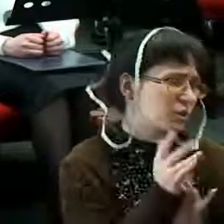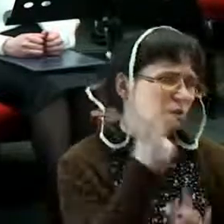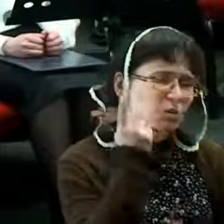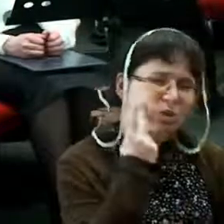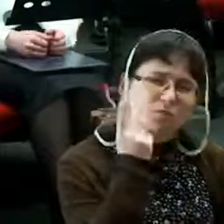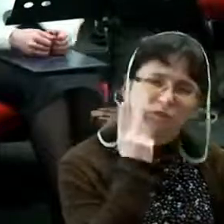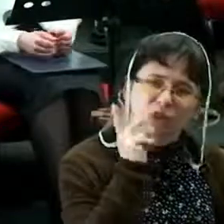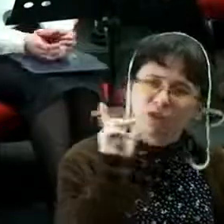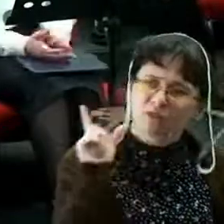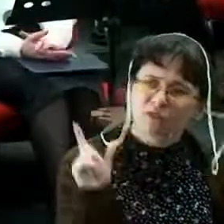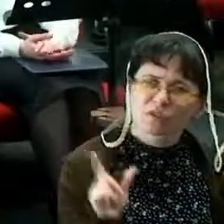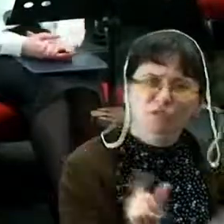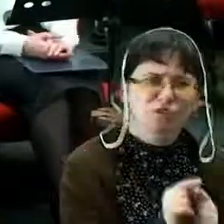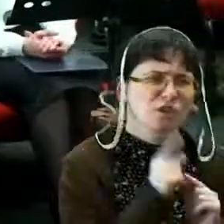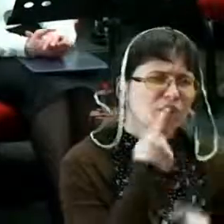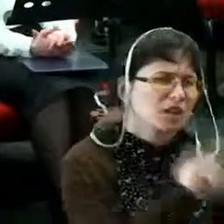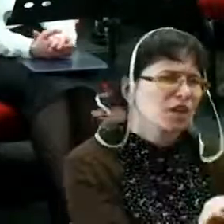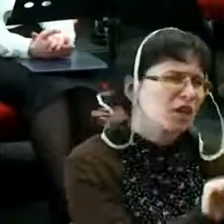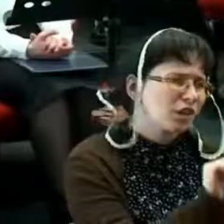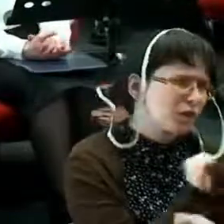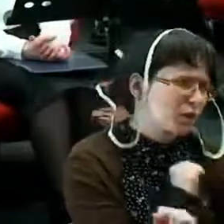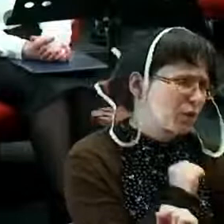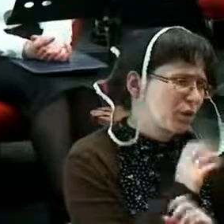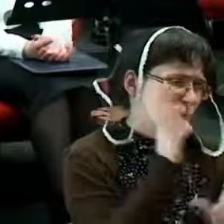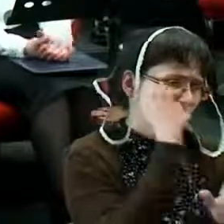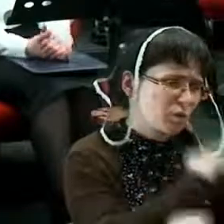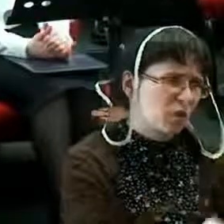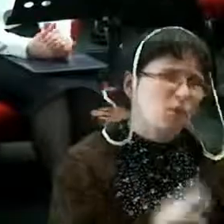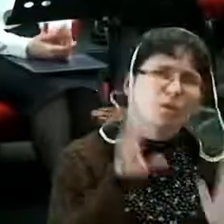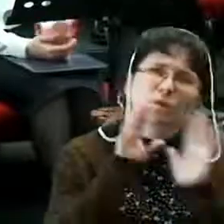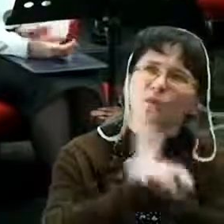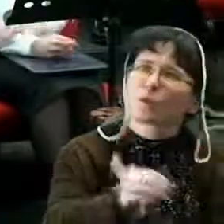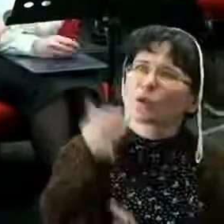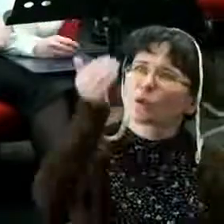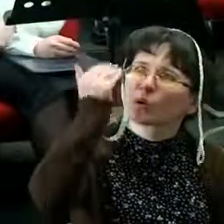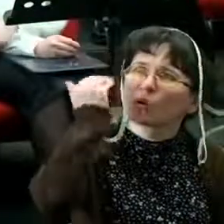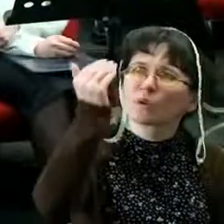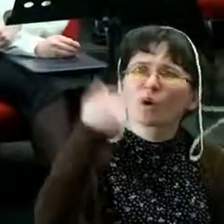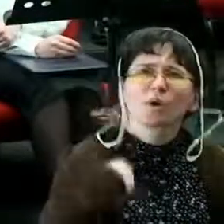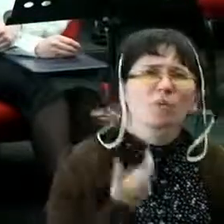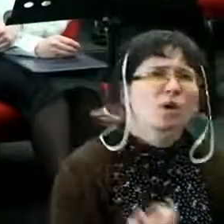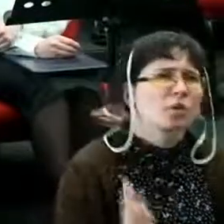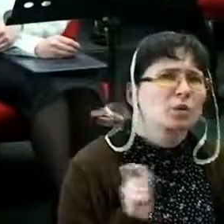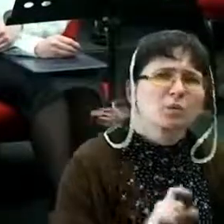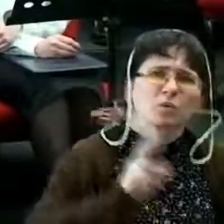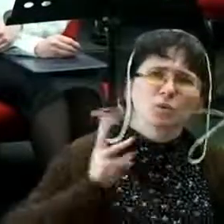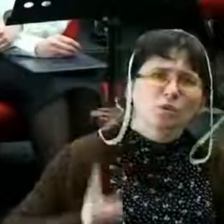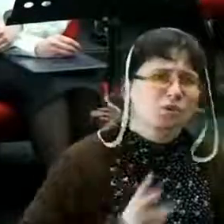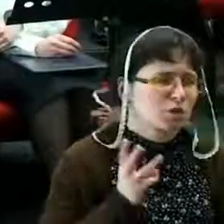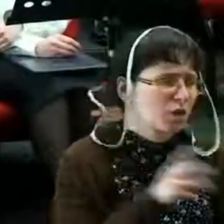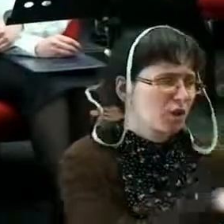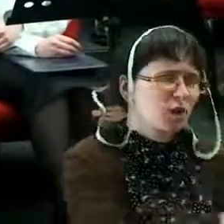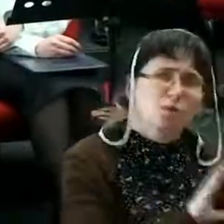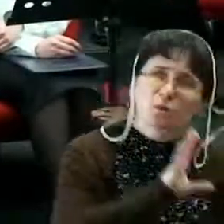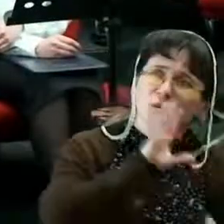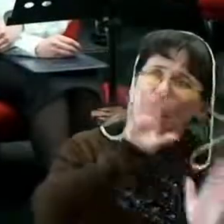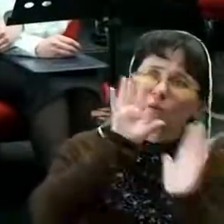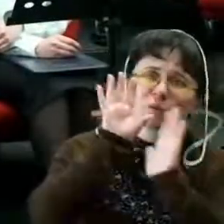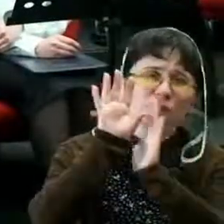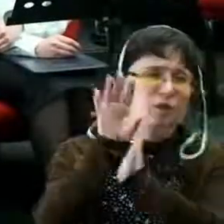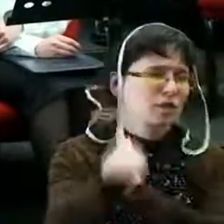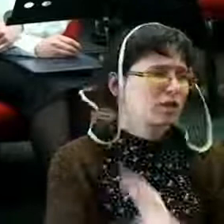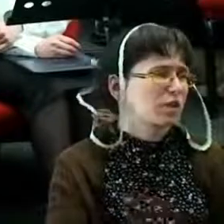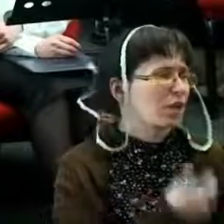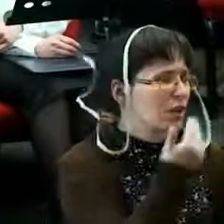твоє відпочине в мені. О, як я бажаю, щоб ти тут була, щоб в